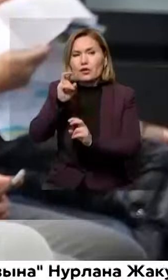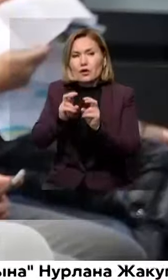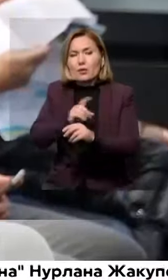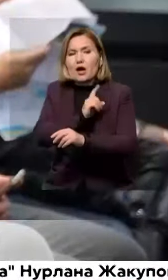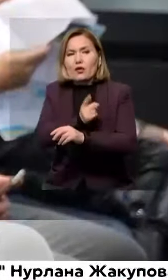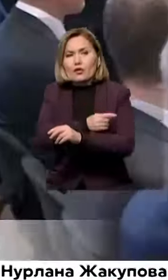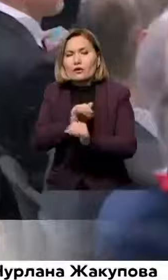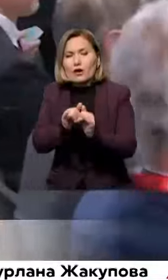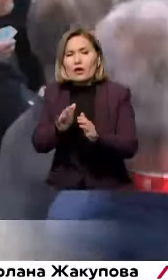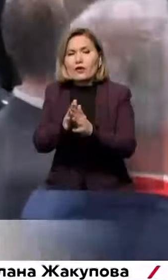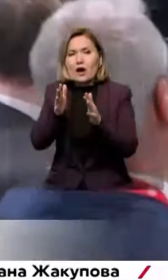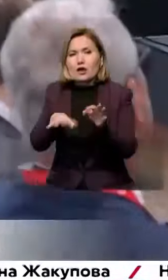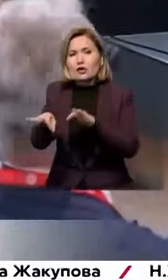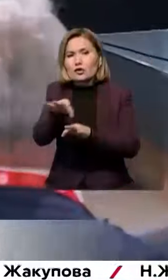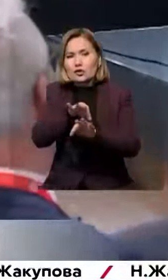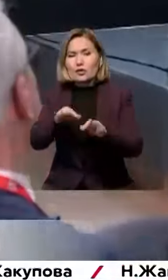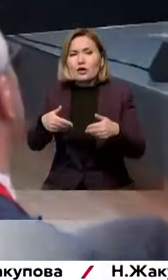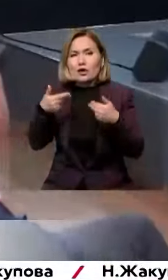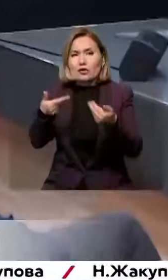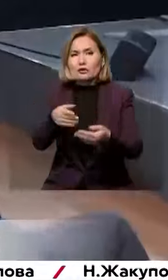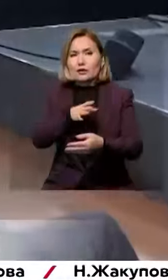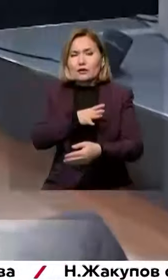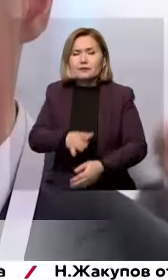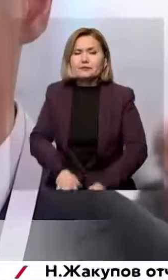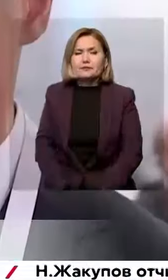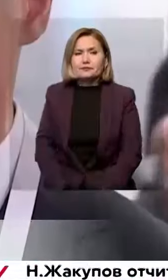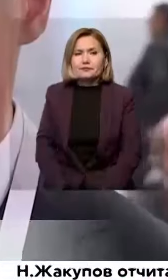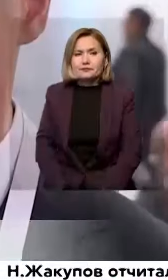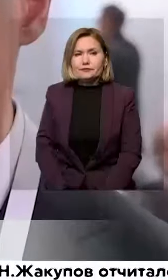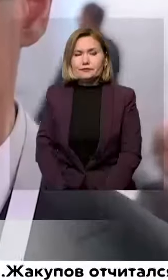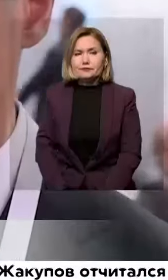әлеуетін таныстырып, ауқымды жобалар ұсынды.